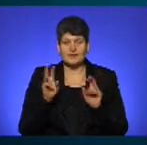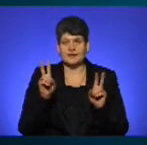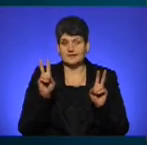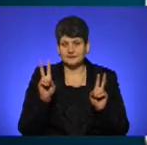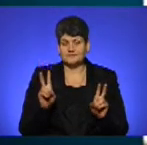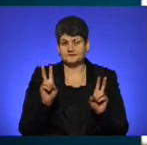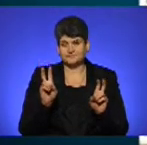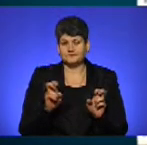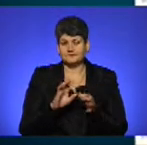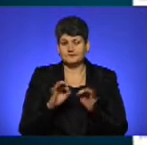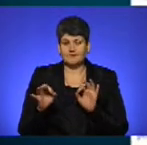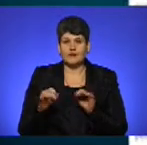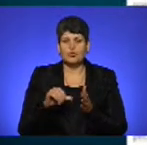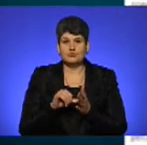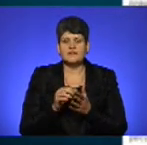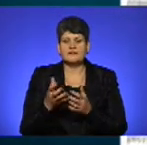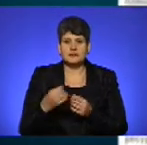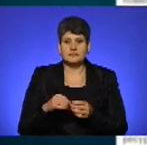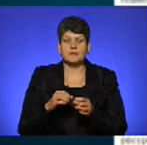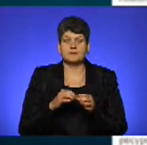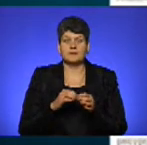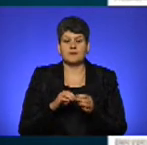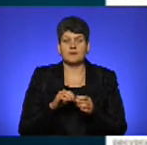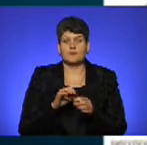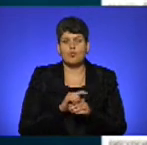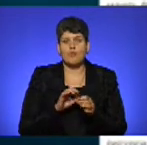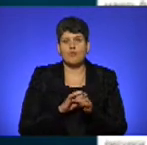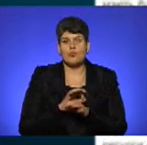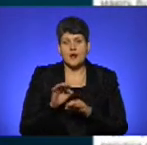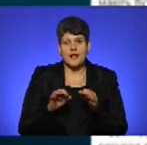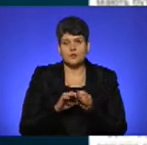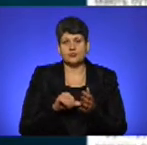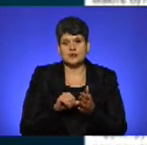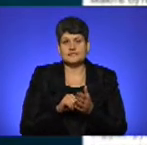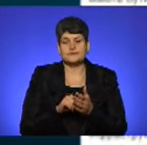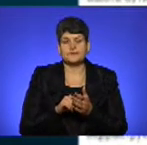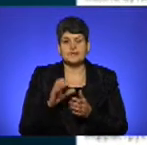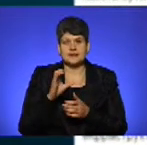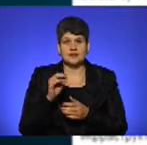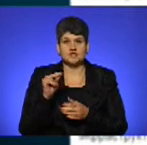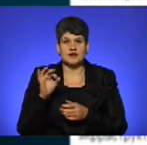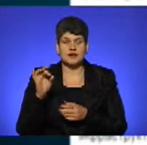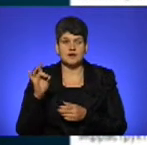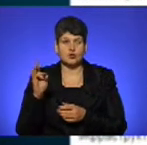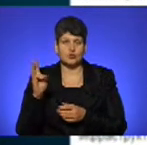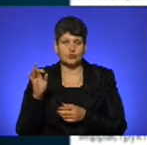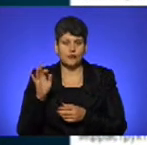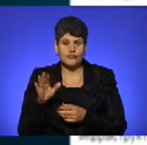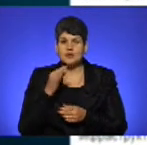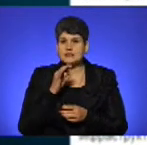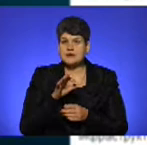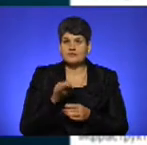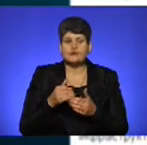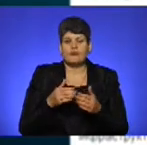якому Тернопільщина візьме участь. Зокрема, президент Всеукраїнської асоціації районних та обласних рад Сергій Чернов розповів, що в межах пілотного проєкту